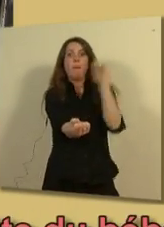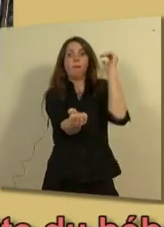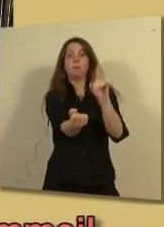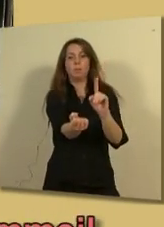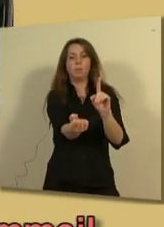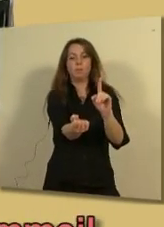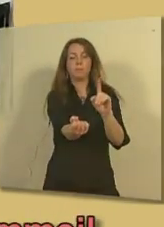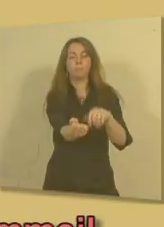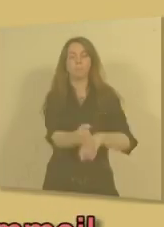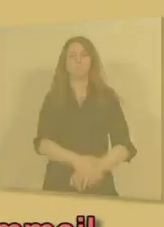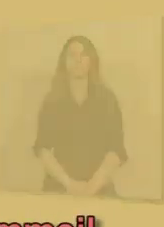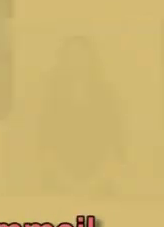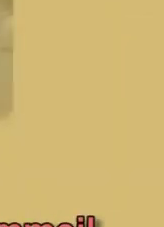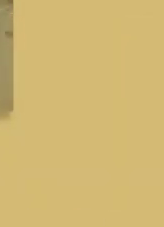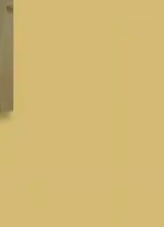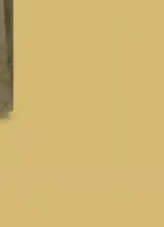sommeil.